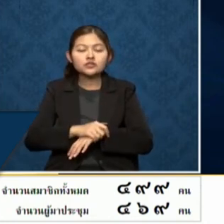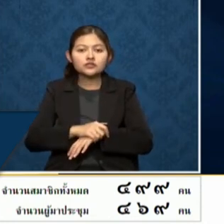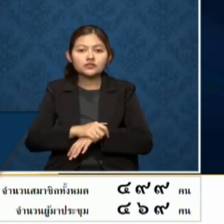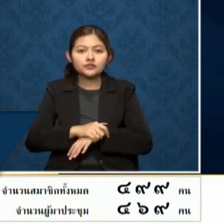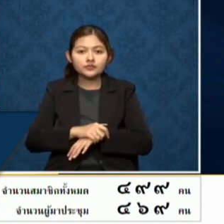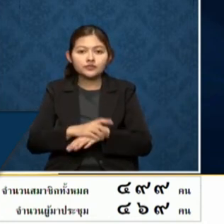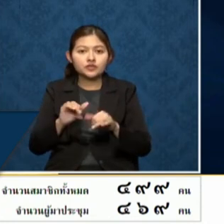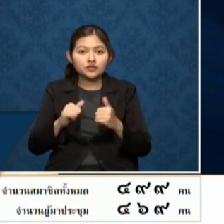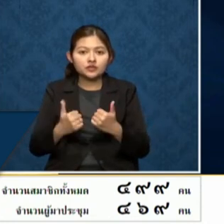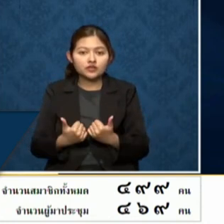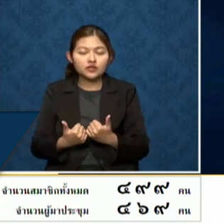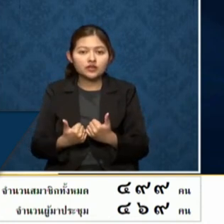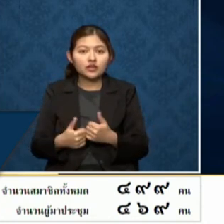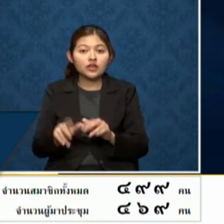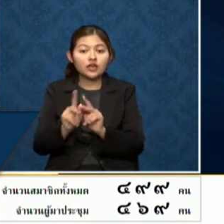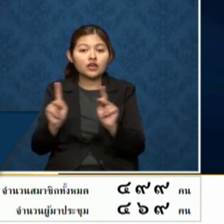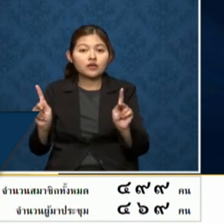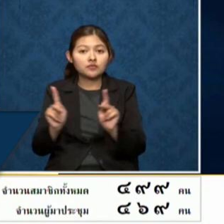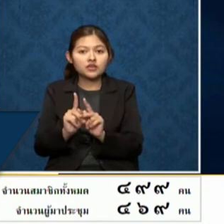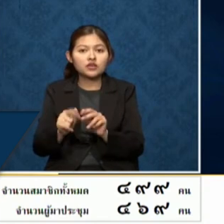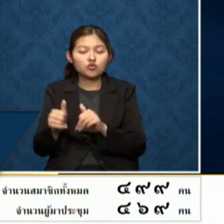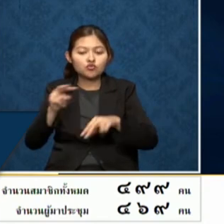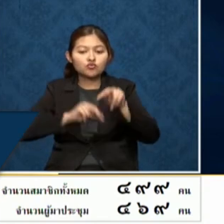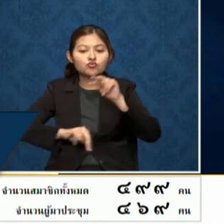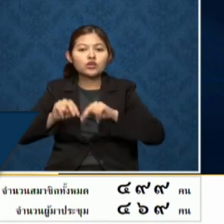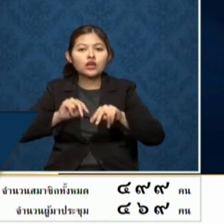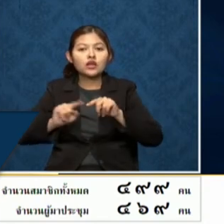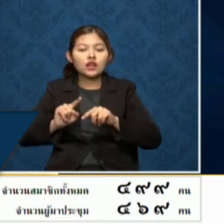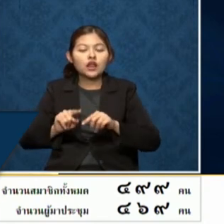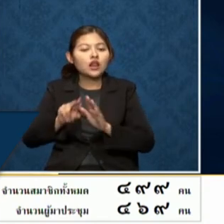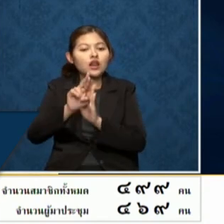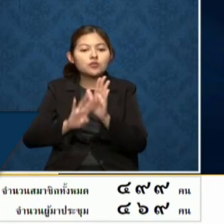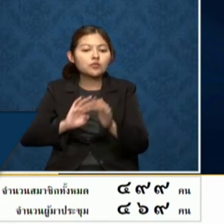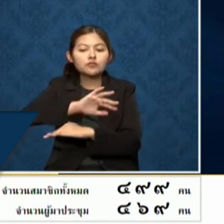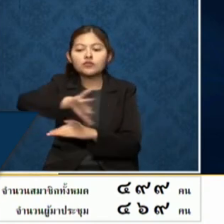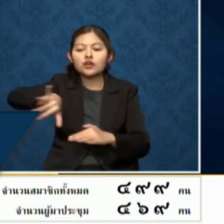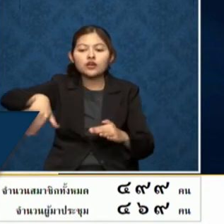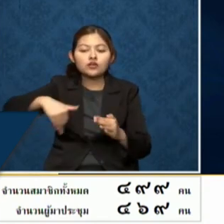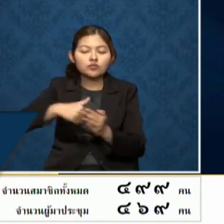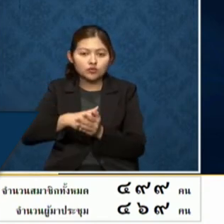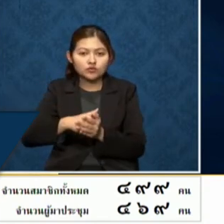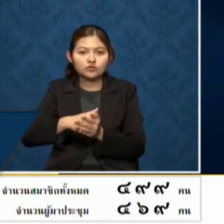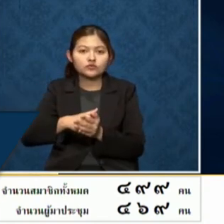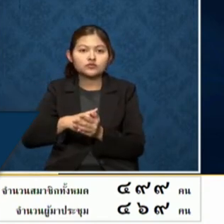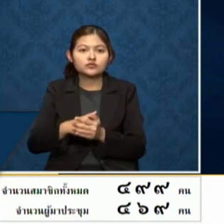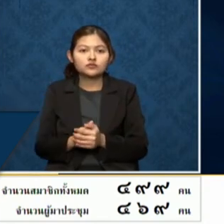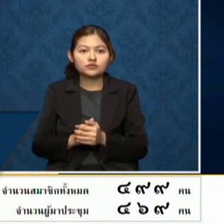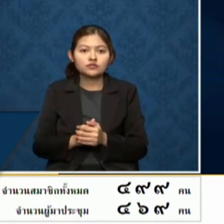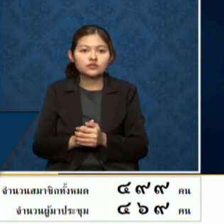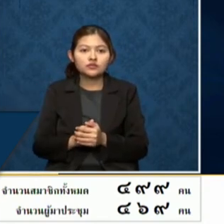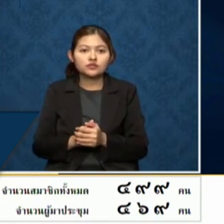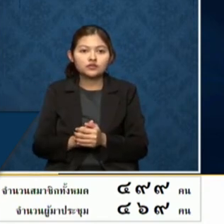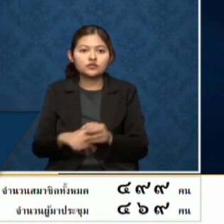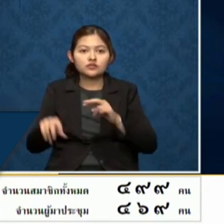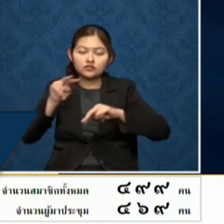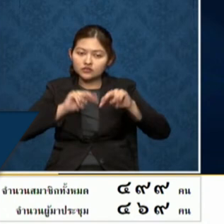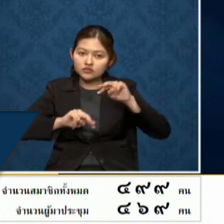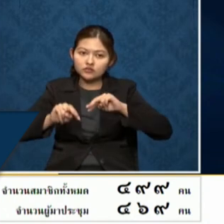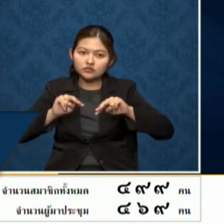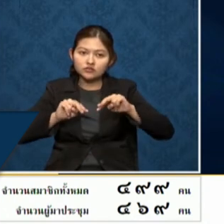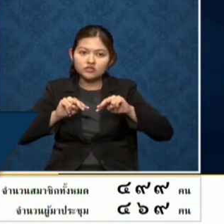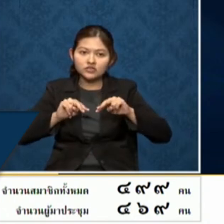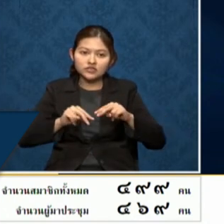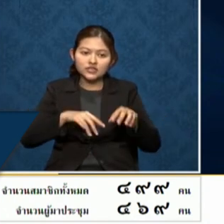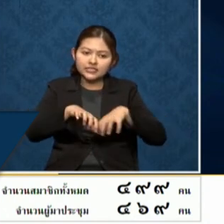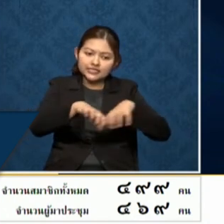ว่าอ่ากรรมาธิการนั้นนะครับก็เราจะดูแลอ่าทั้งระบบนะครับน้ำทั้งระบบซึ่งมันอาจจะไม่ได้ครอบคลุมนะครับที่